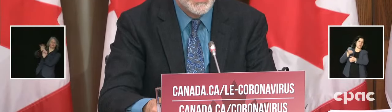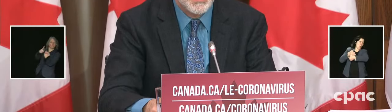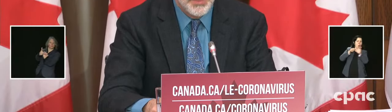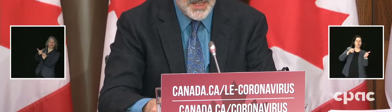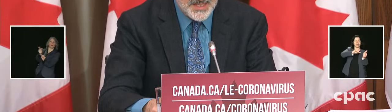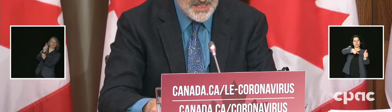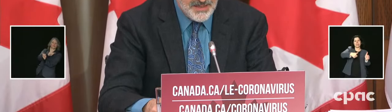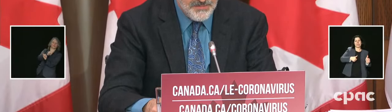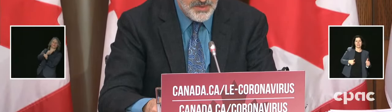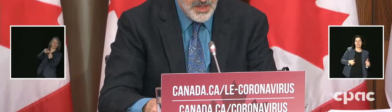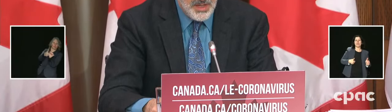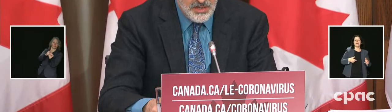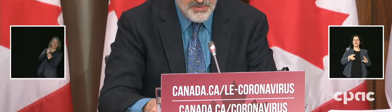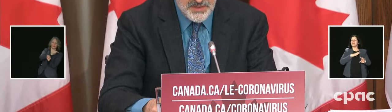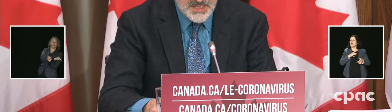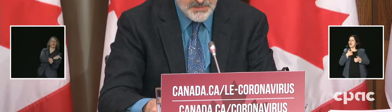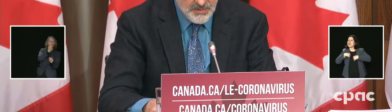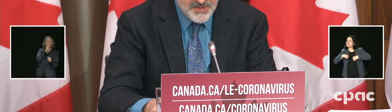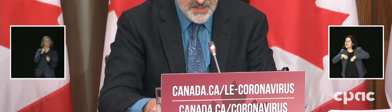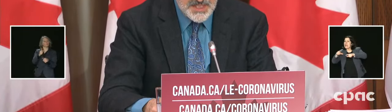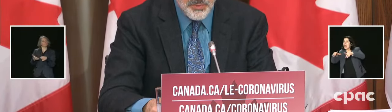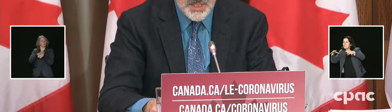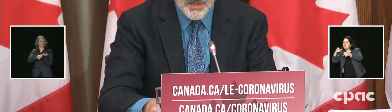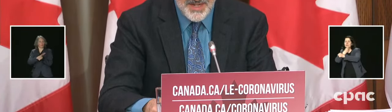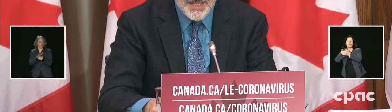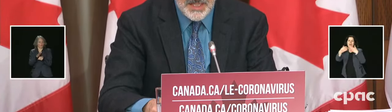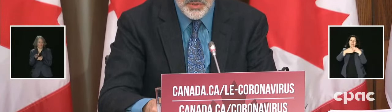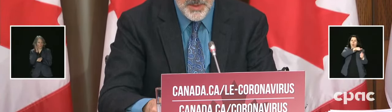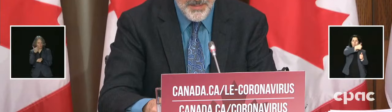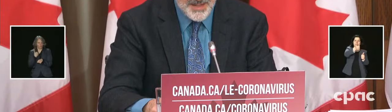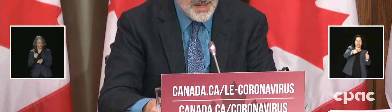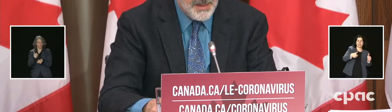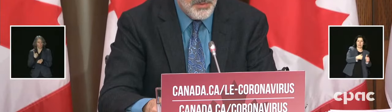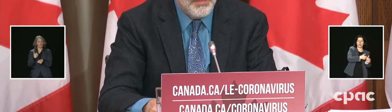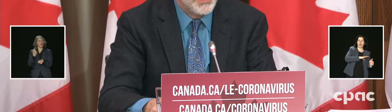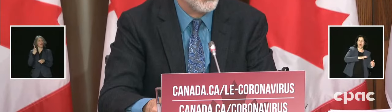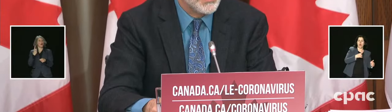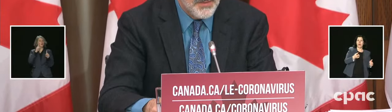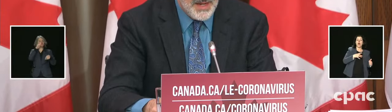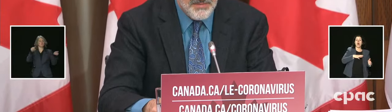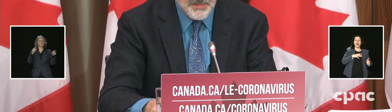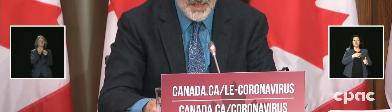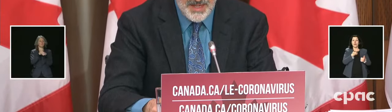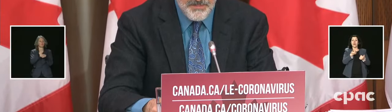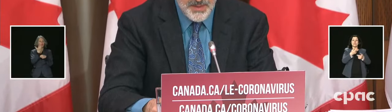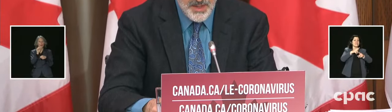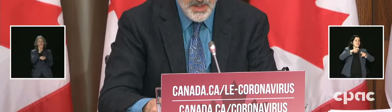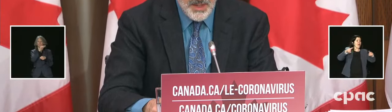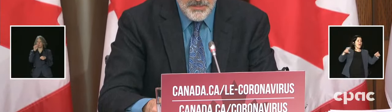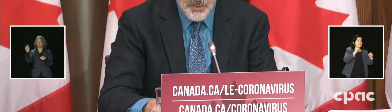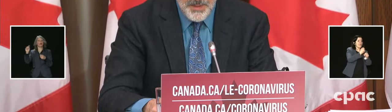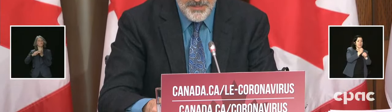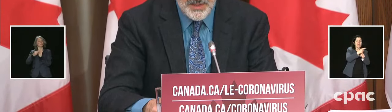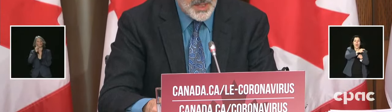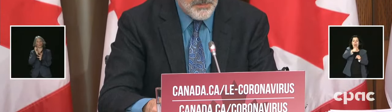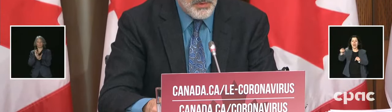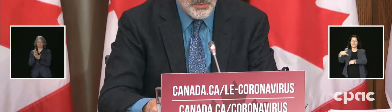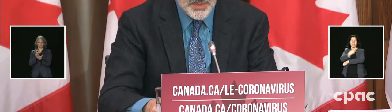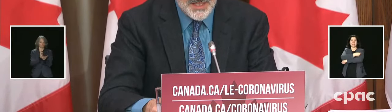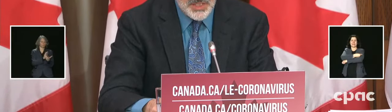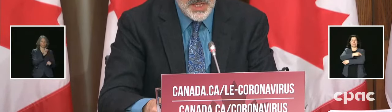candidats vaccins potentiels. Le fait de disposer de vaccins supplémentaires provenant de différents fabricants peut permettre